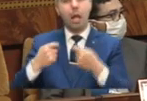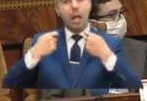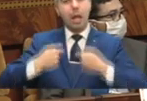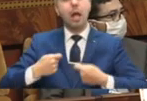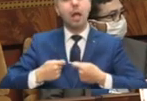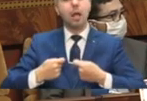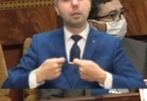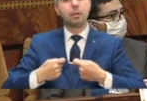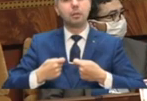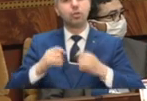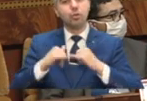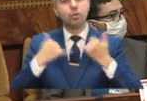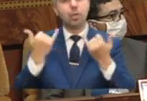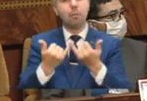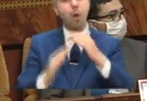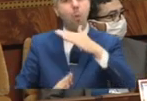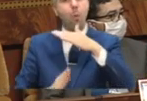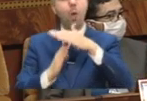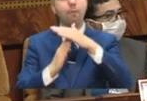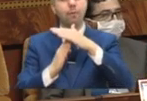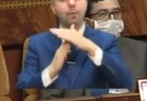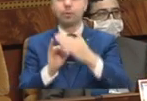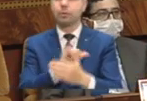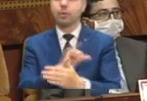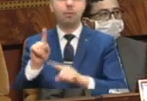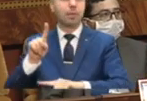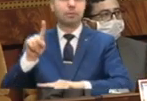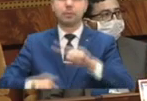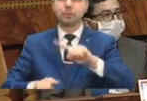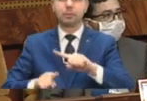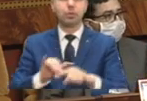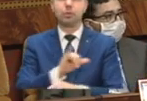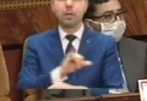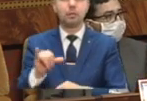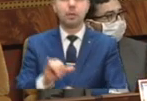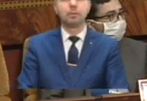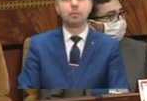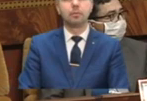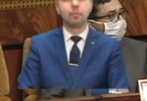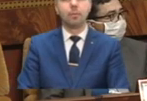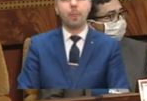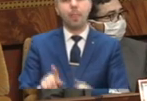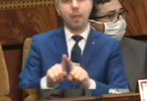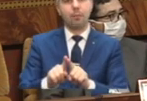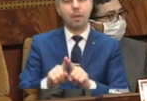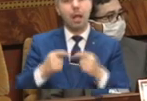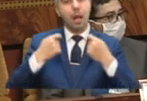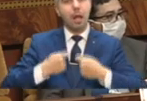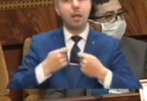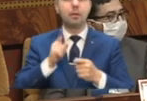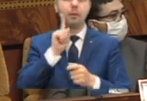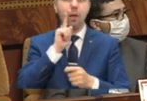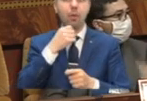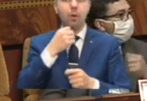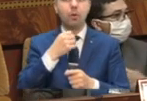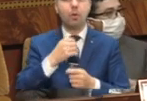تيحبسو أو تيشوش عليه. هذا غير معقول وغير مقبول نهائيا. اسمح لي وتراجع السيد الرئيس على هذا الموقف ديالك. اسمح لي